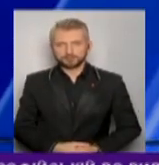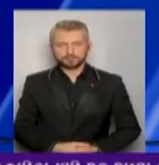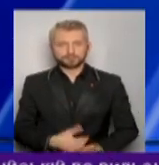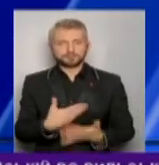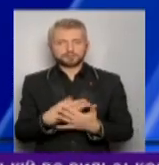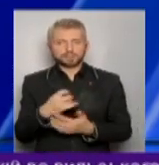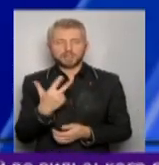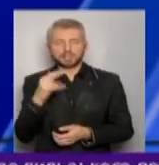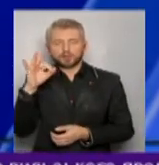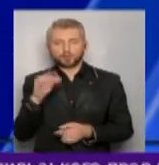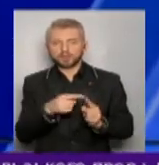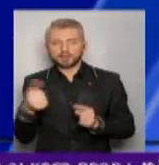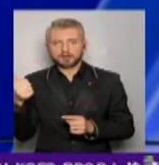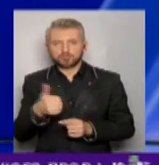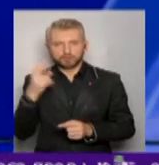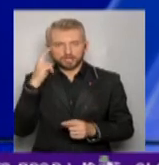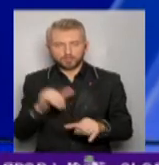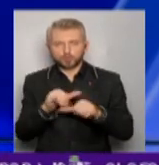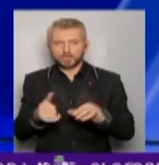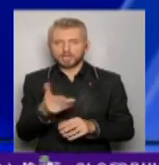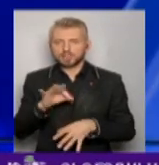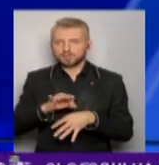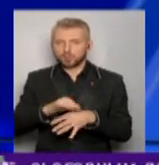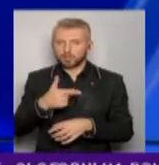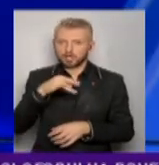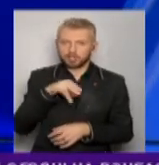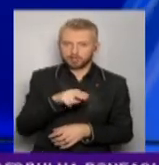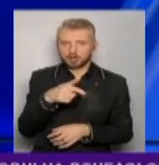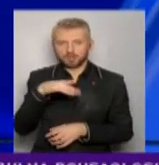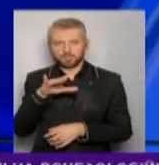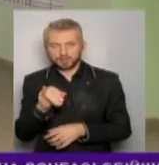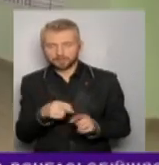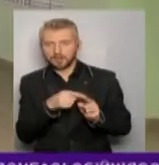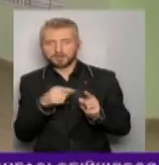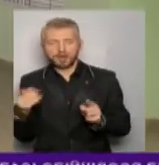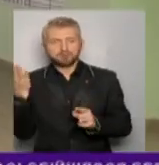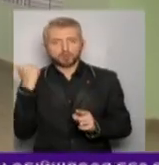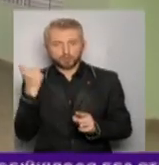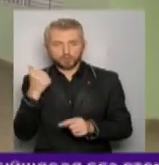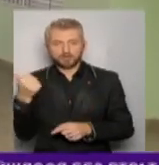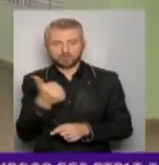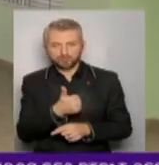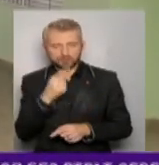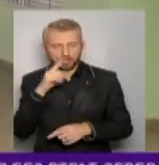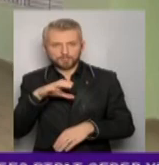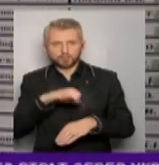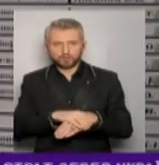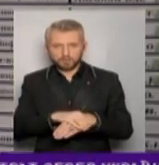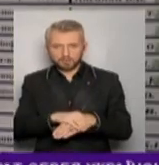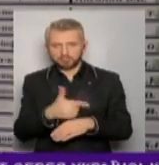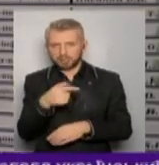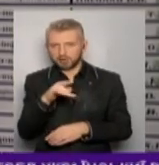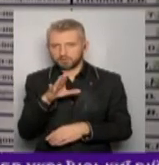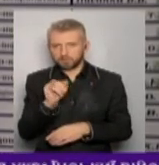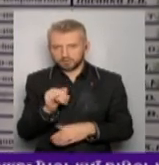Майже на 3% за тиждень у столиці зросла кількість хворих на грип та ГРВІ. За минулий тиждень медики зафіксували симптоми гострої респіраторної